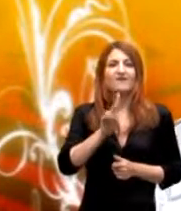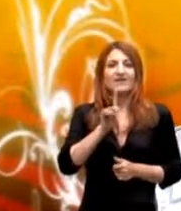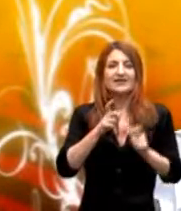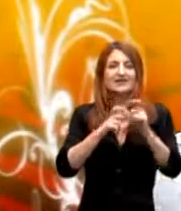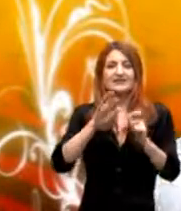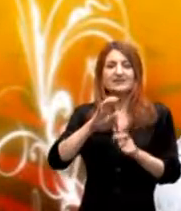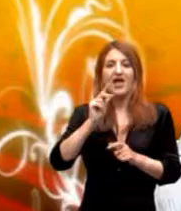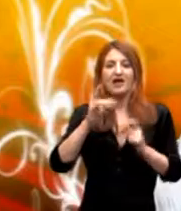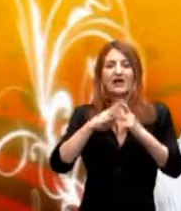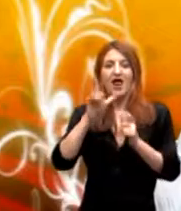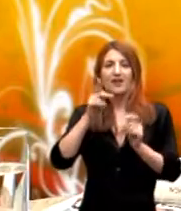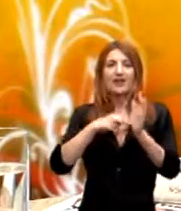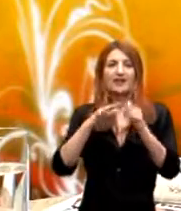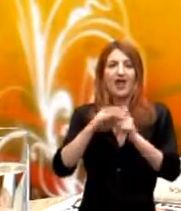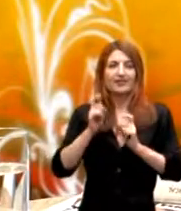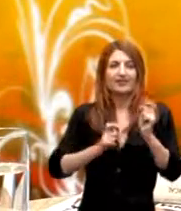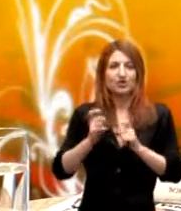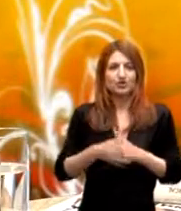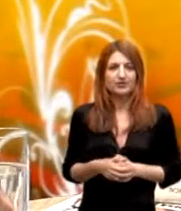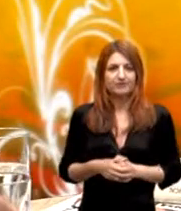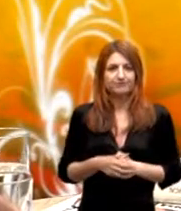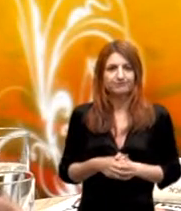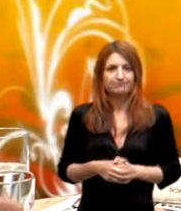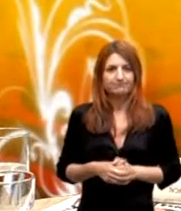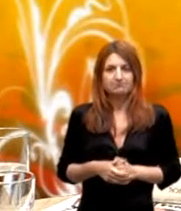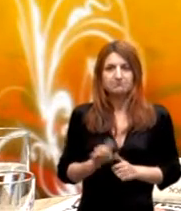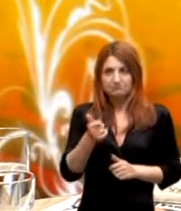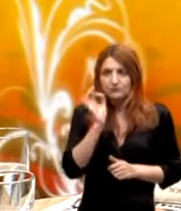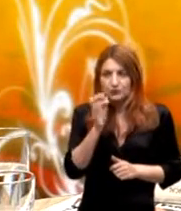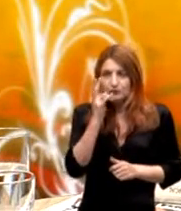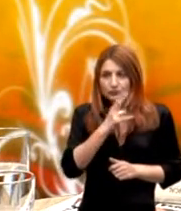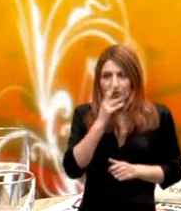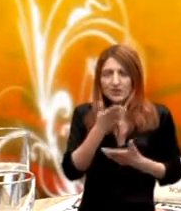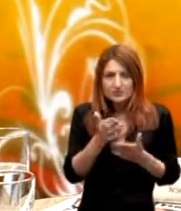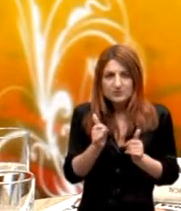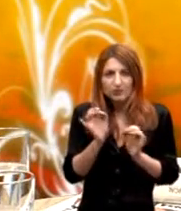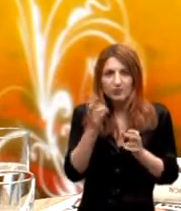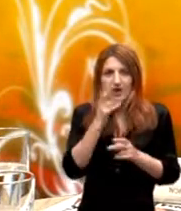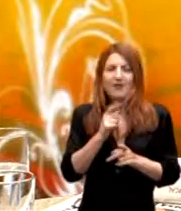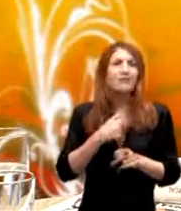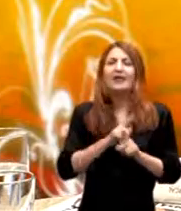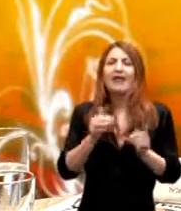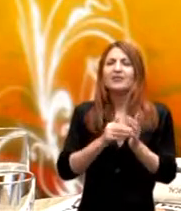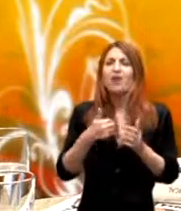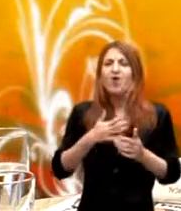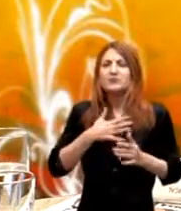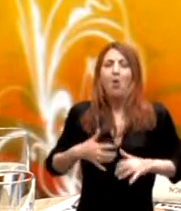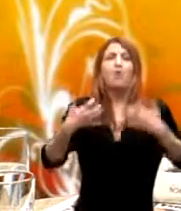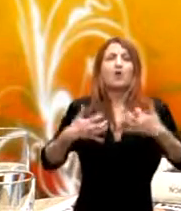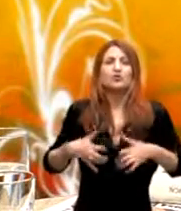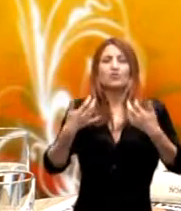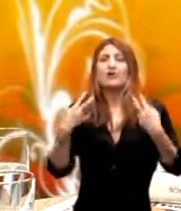kad govorimo o njoj. Ja mislim da smo jako dobro razumeli, Josip, da ne trebamo se mi strašiti i plašiti, ali ako